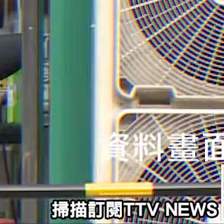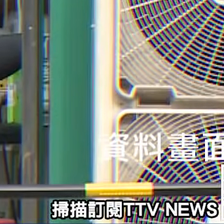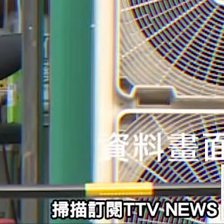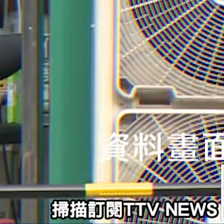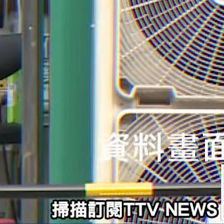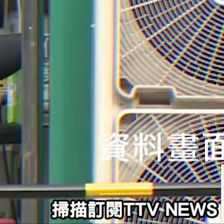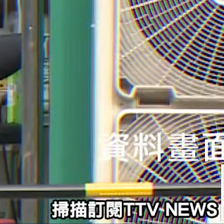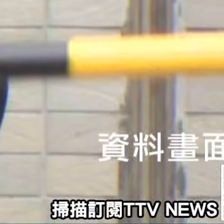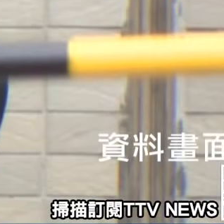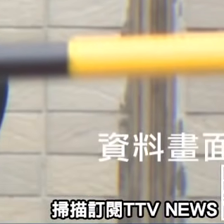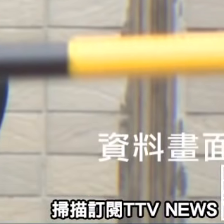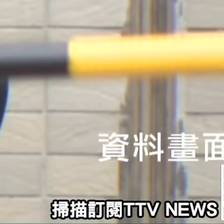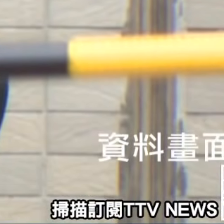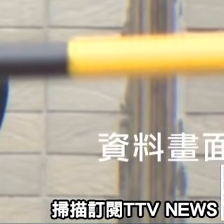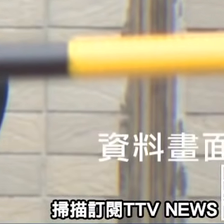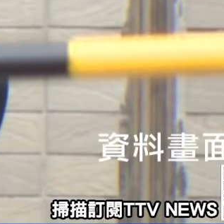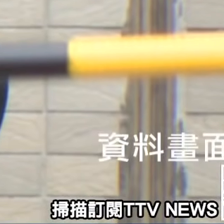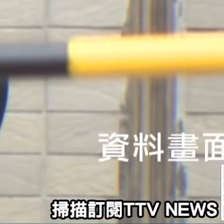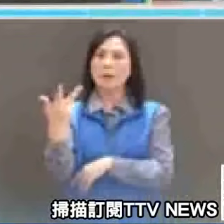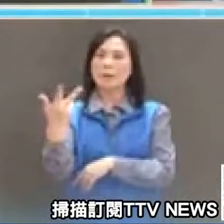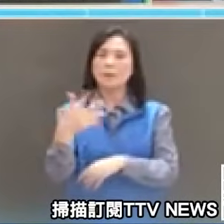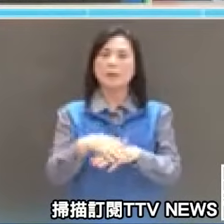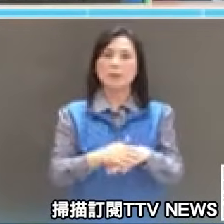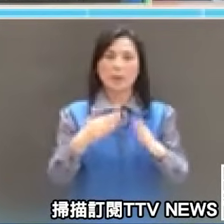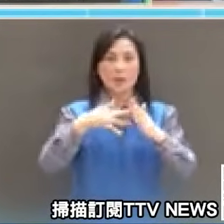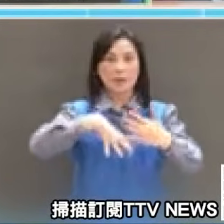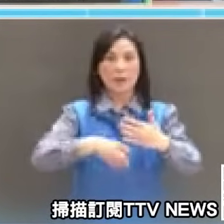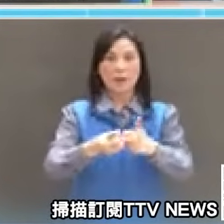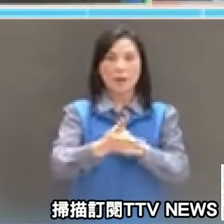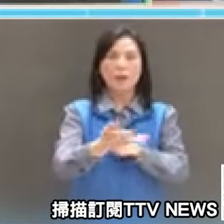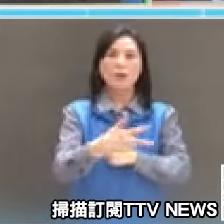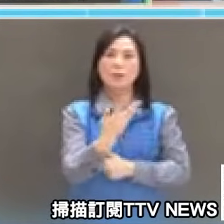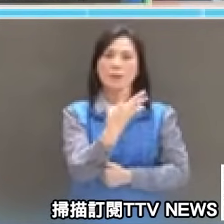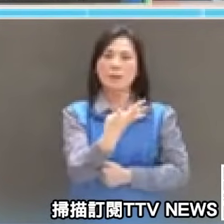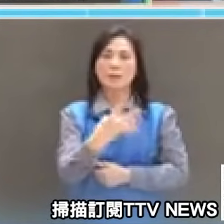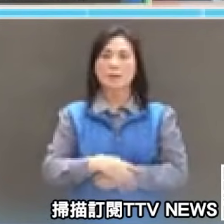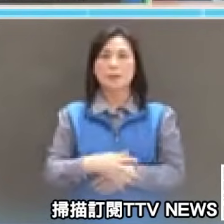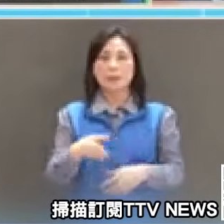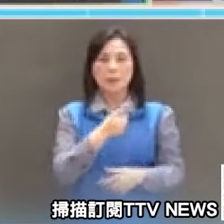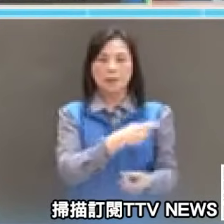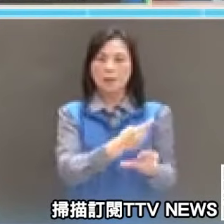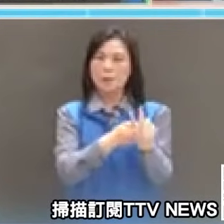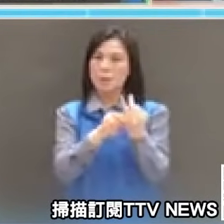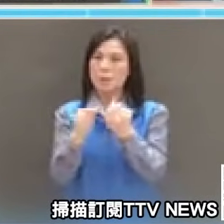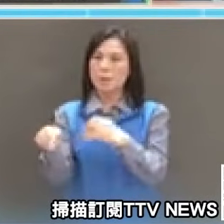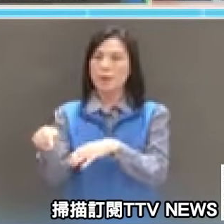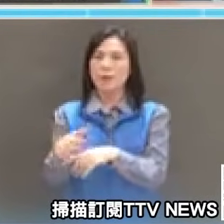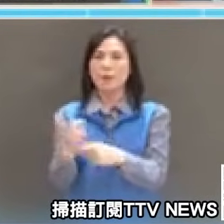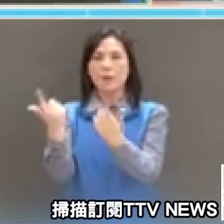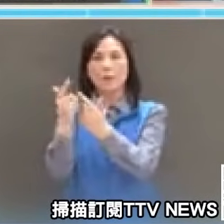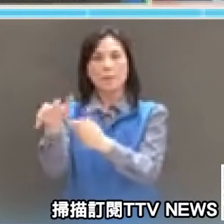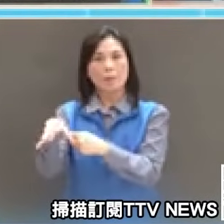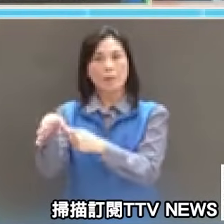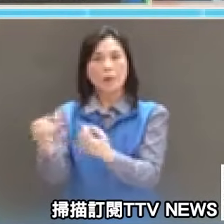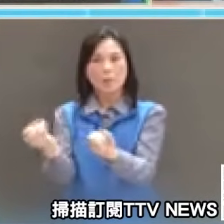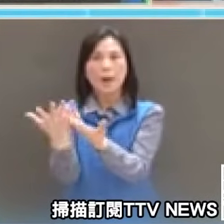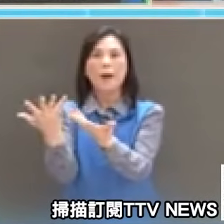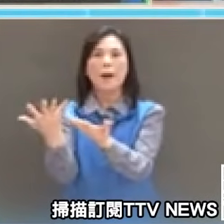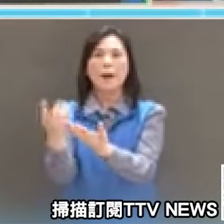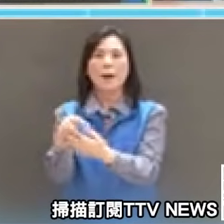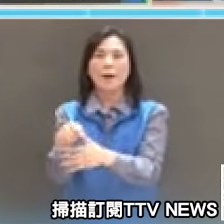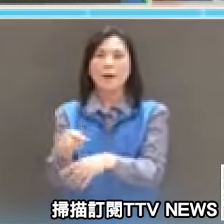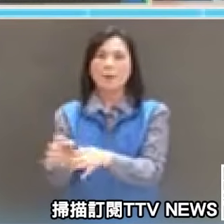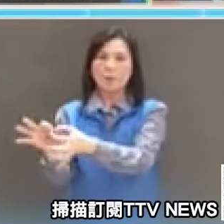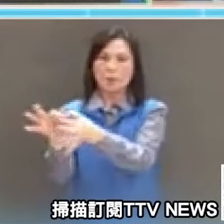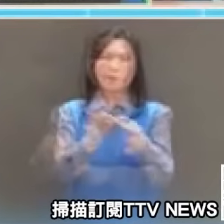5名未知感染源，让新北市不敢大意。 这11个，也就是我们陆陆续续从北农案子出来以后所